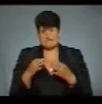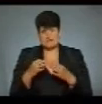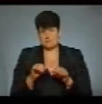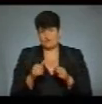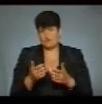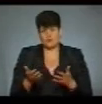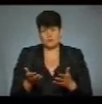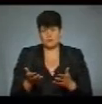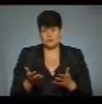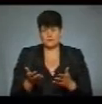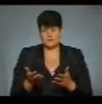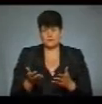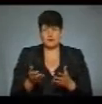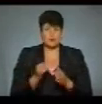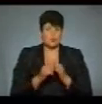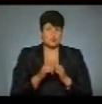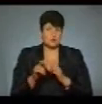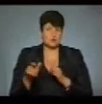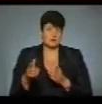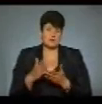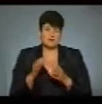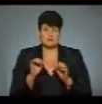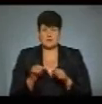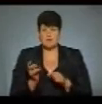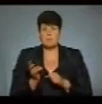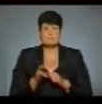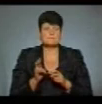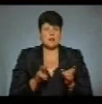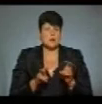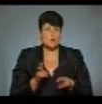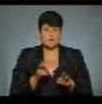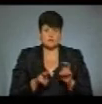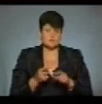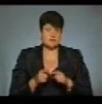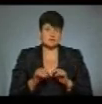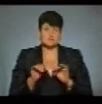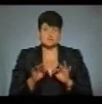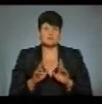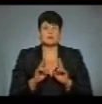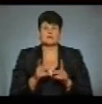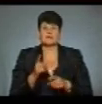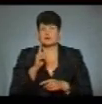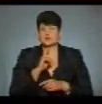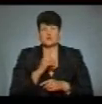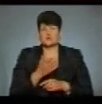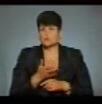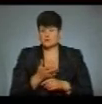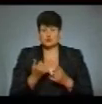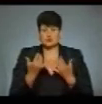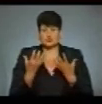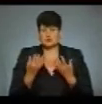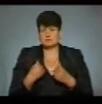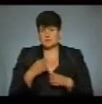І однозначно кожна людина має право приходити на такі публічні заходи, так як їй зручно. На сьогоднішній день